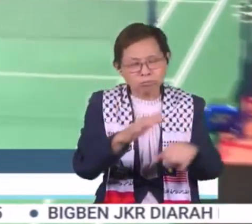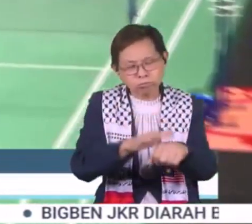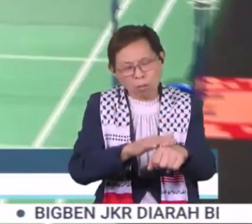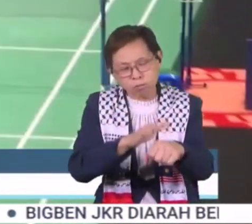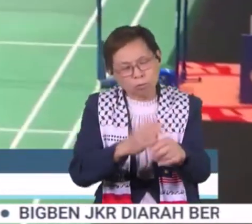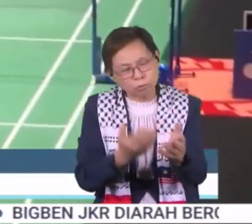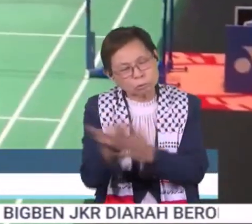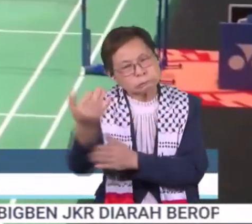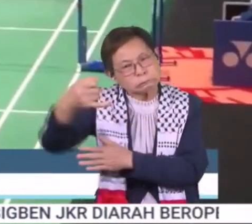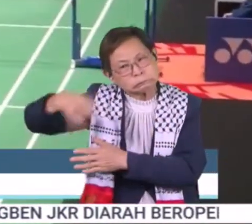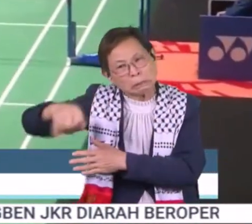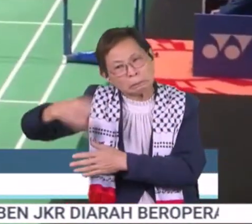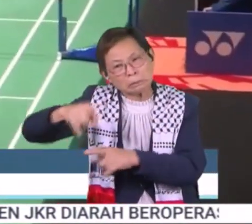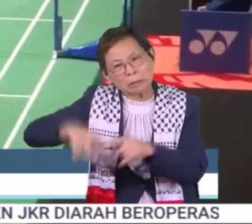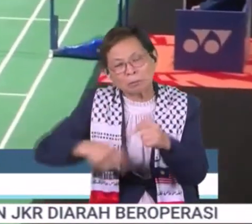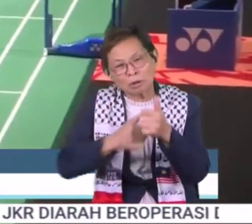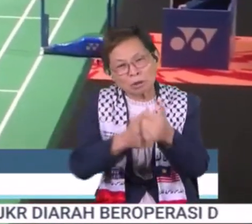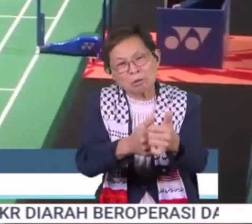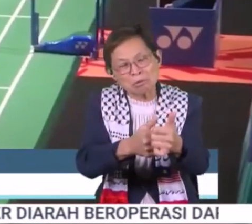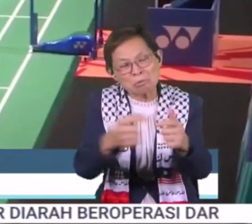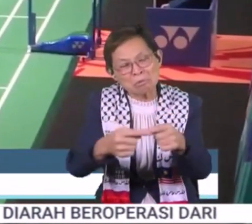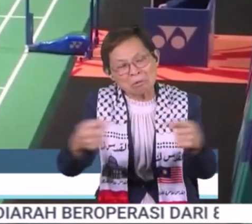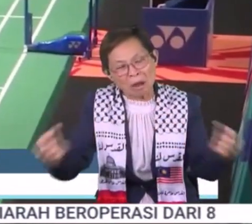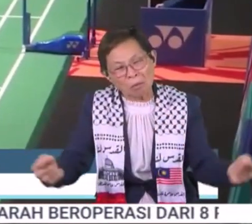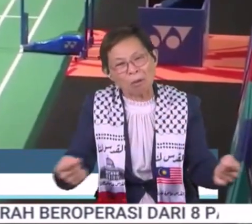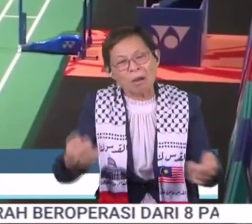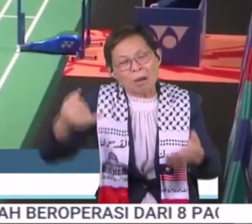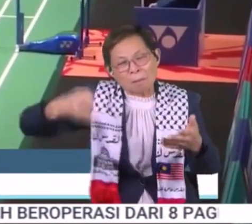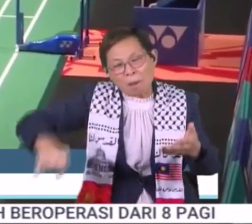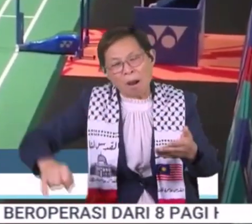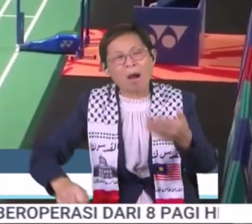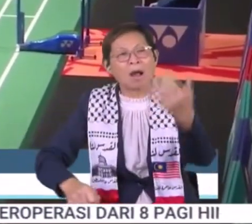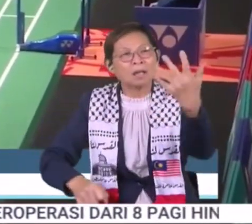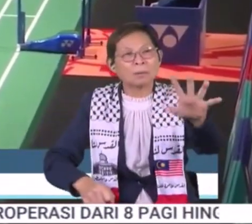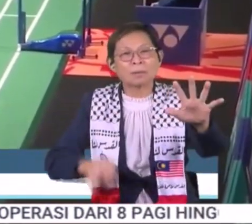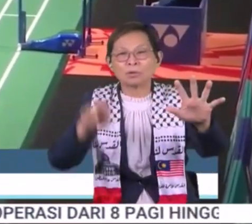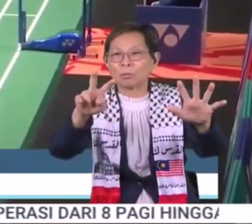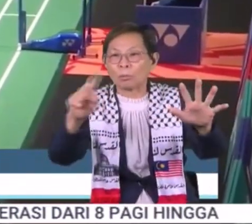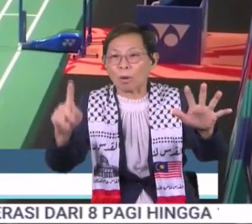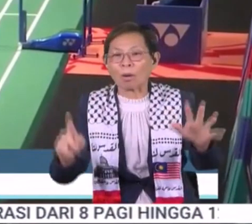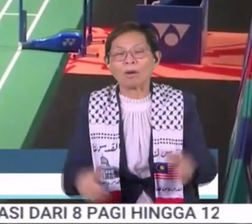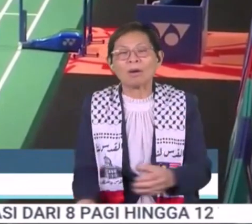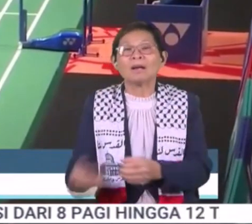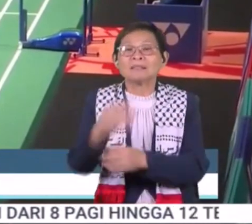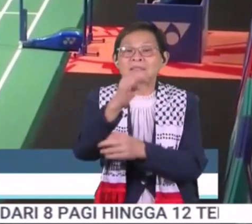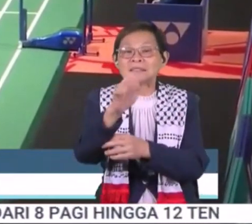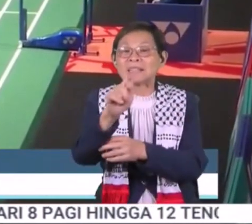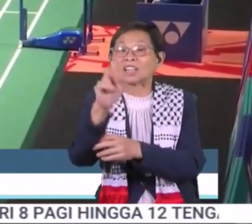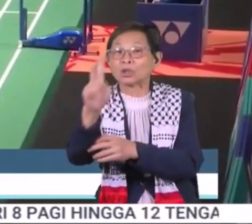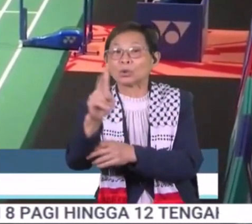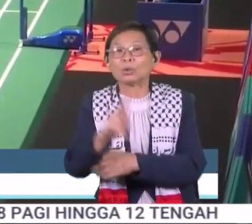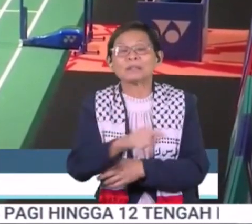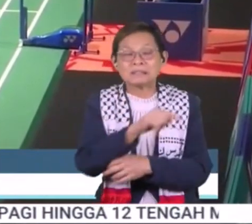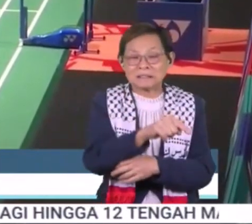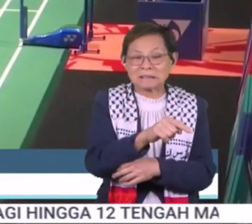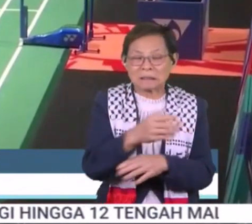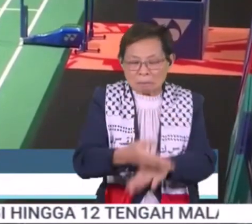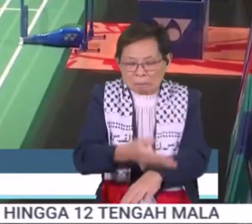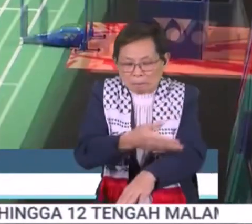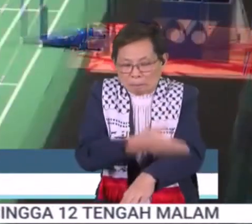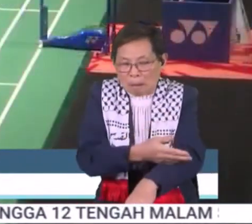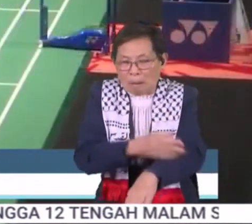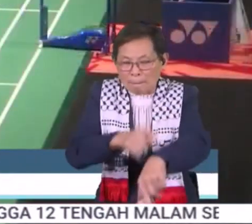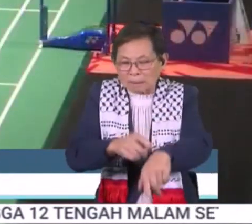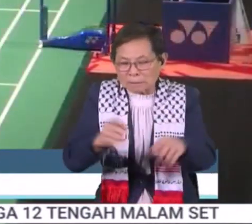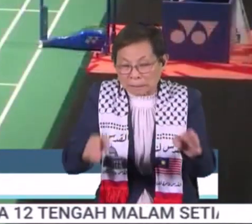perlahan sekaligus gagal mengikut Rentak lawan sebelum tumpas 1521 memasuki set kedua jinway dilihat memperbaiki